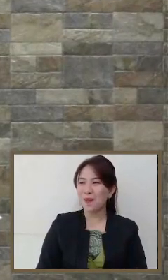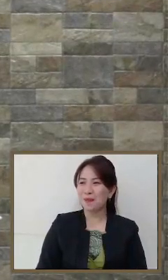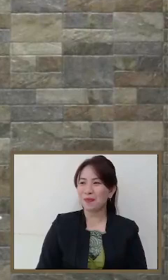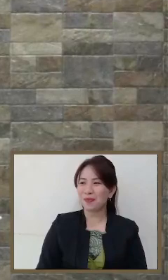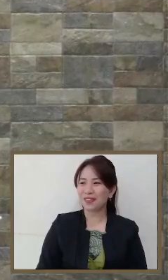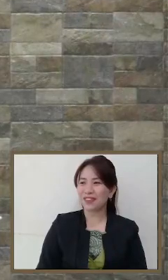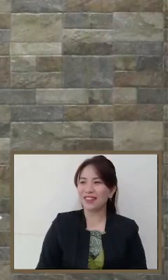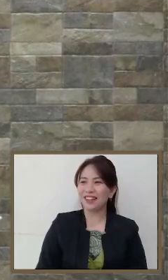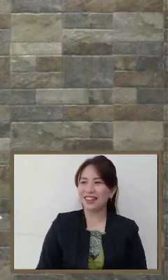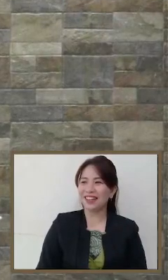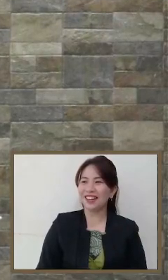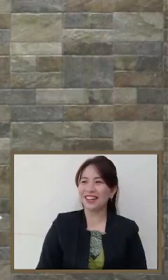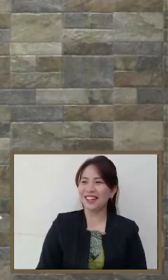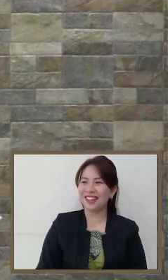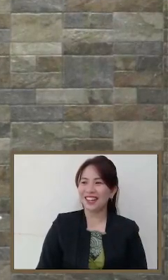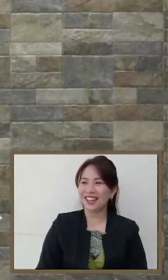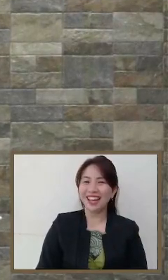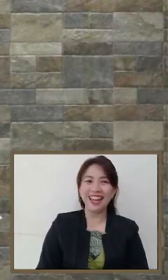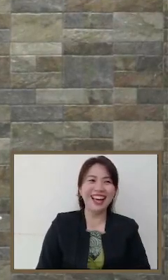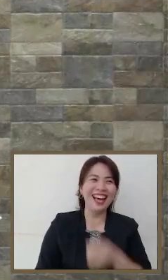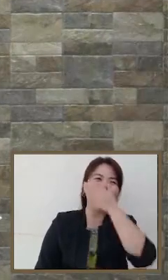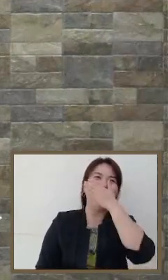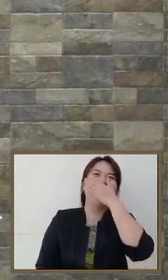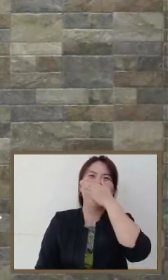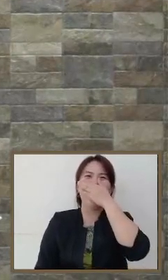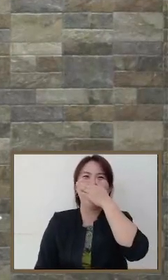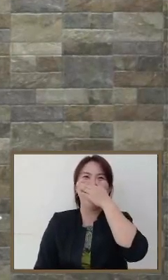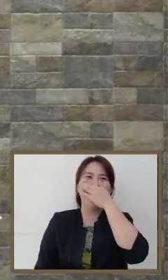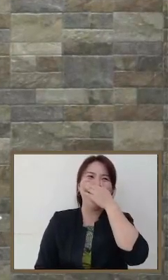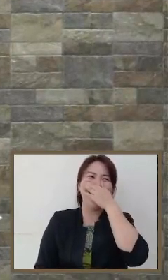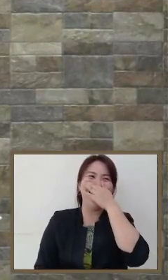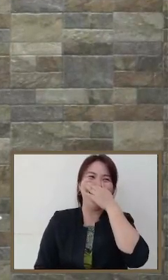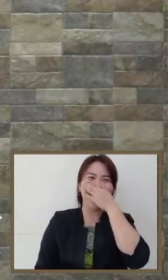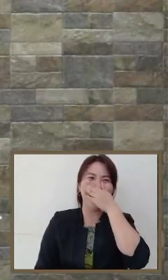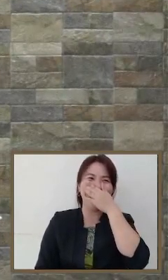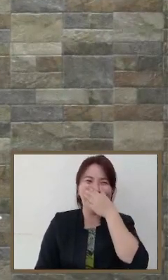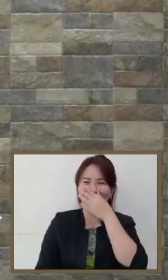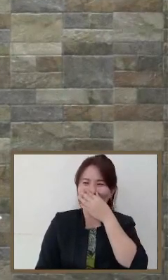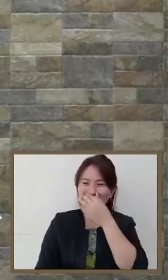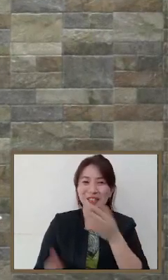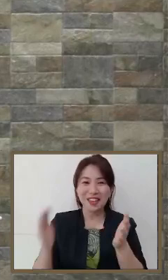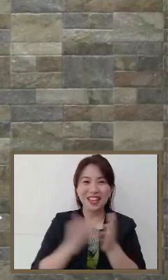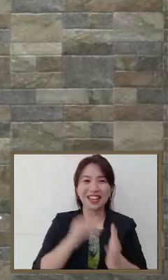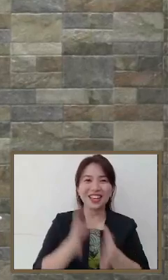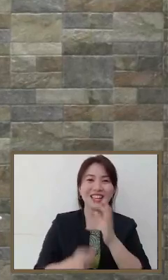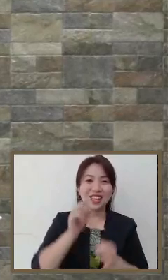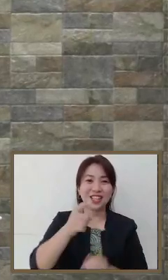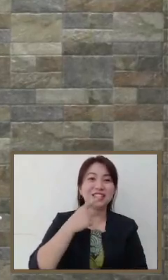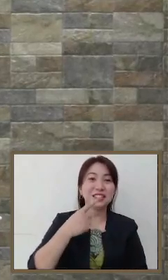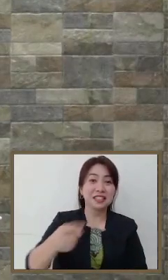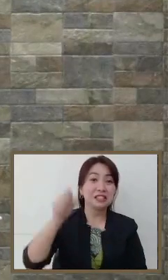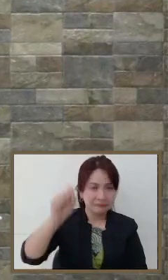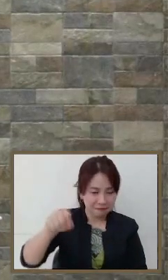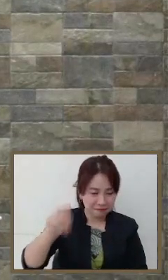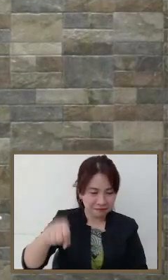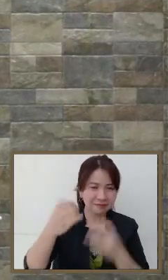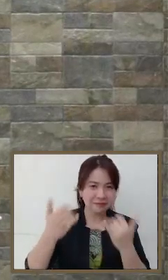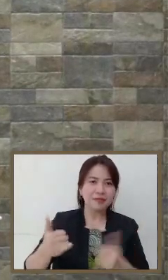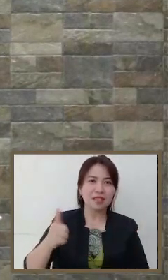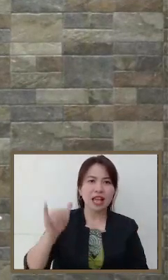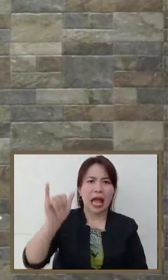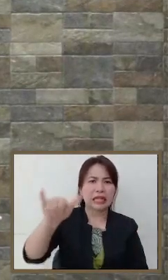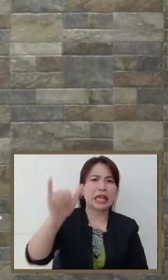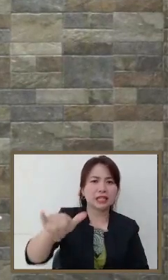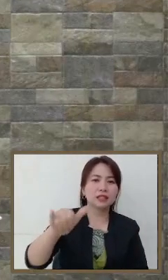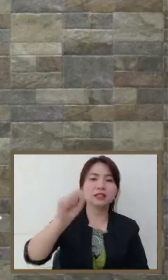time very honest mga kapatid hindi natin kaya pag nag-yes ka na mga kapatid pag nag-yes ka